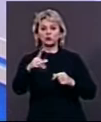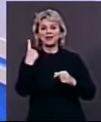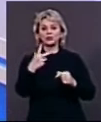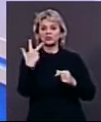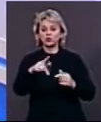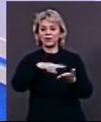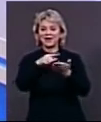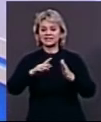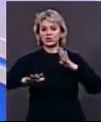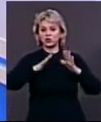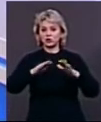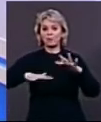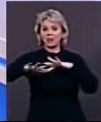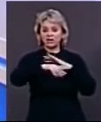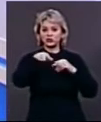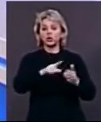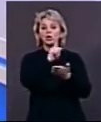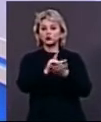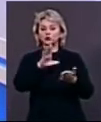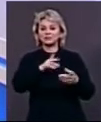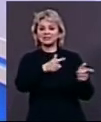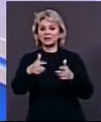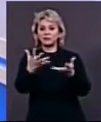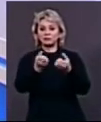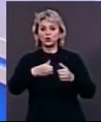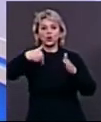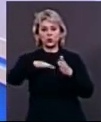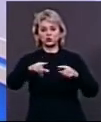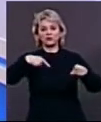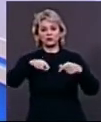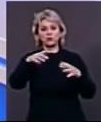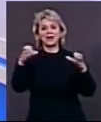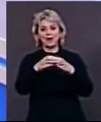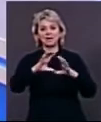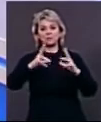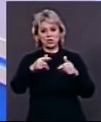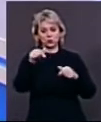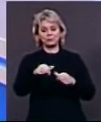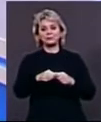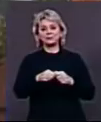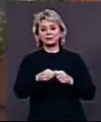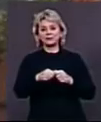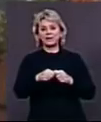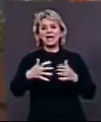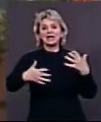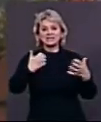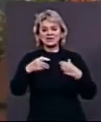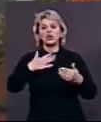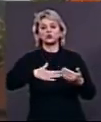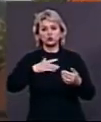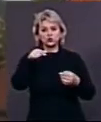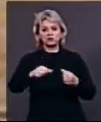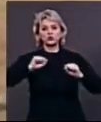из трех городских тренировочных площадок и должен быть готов принять лучшую футбольную команду мира. Раздевалки,